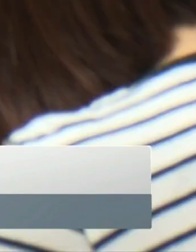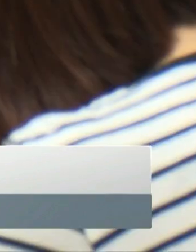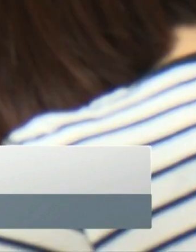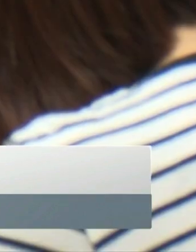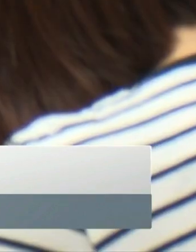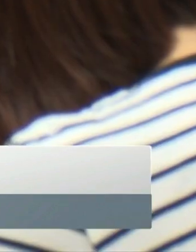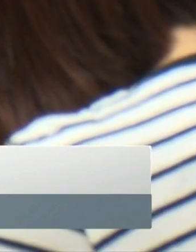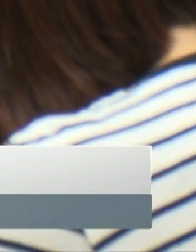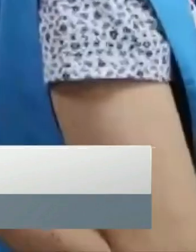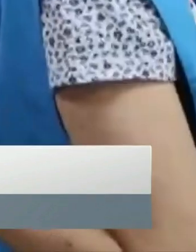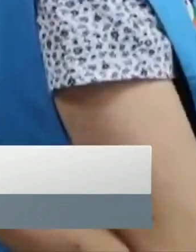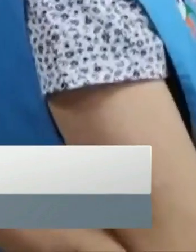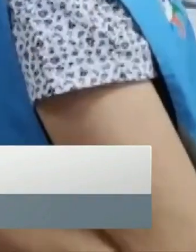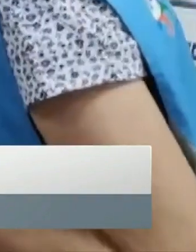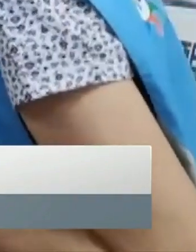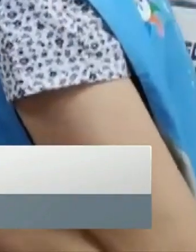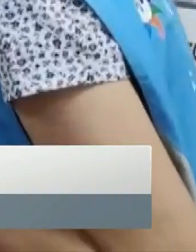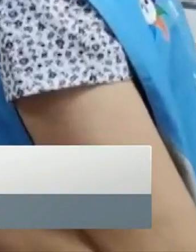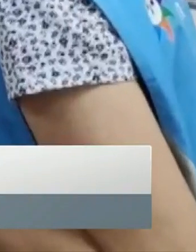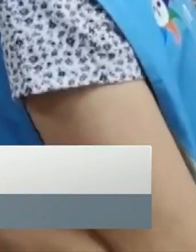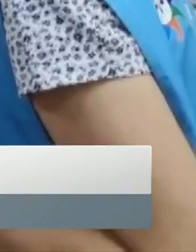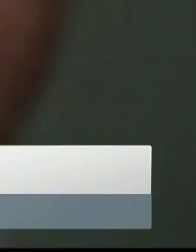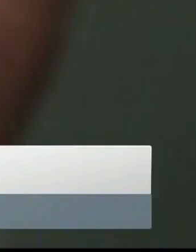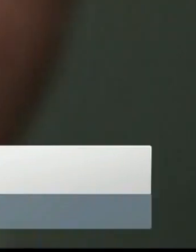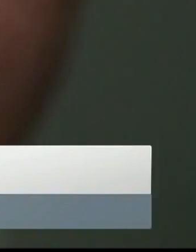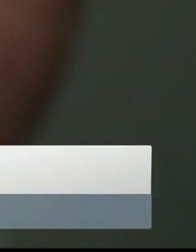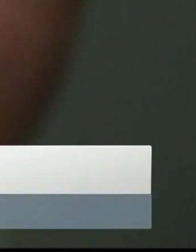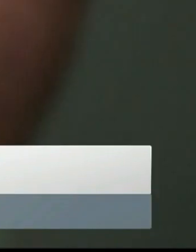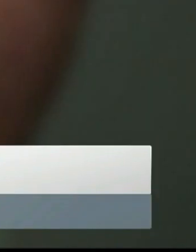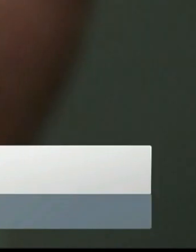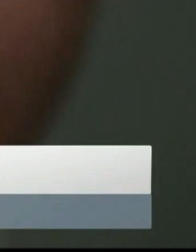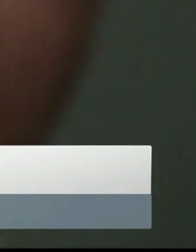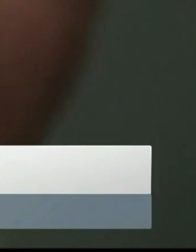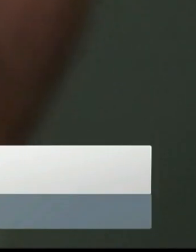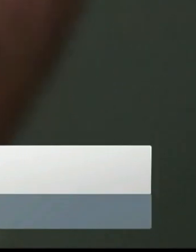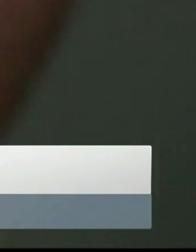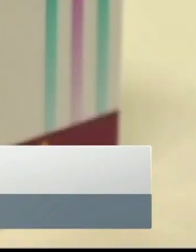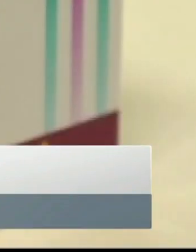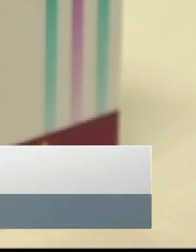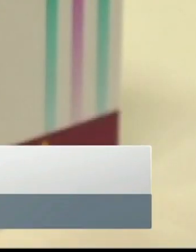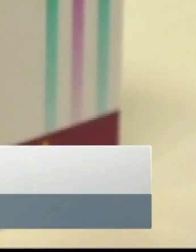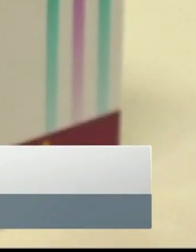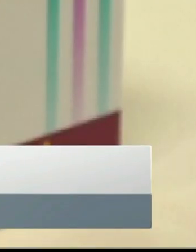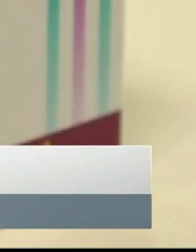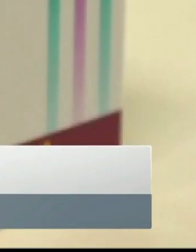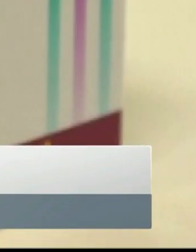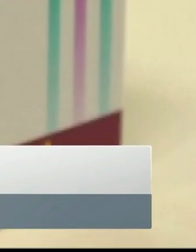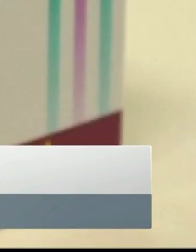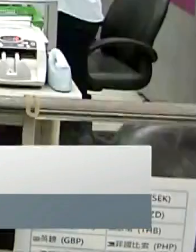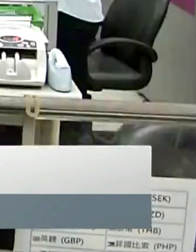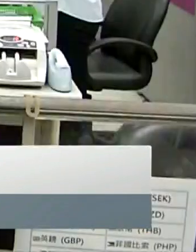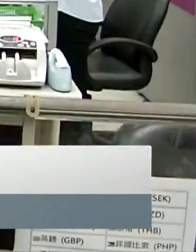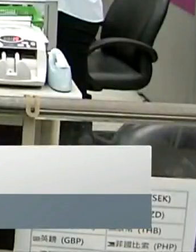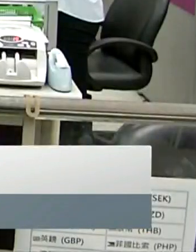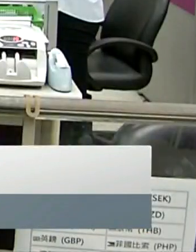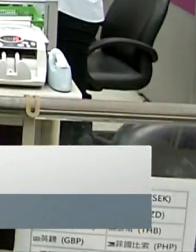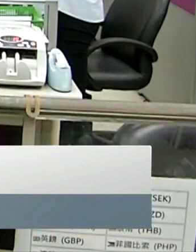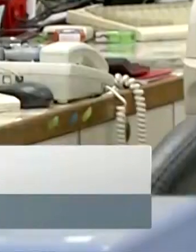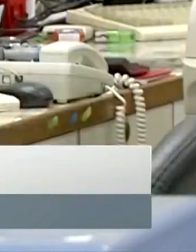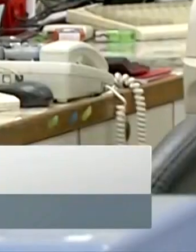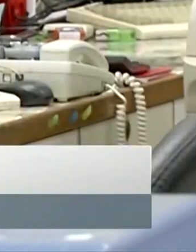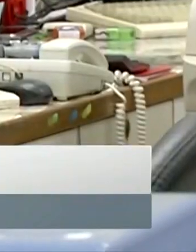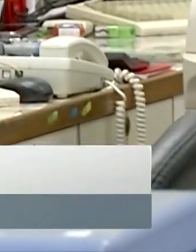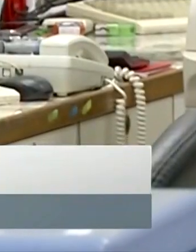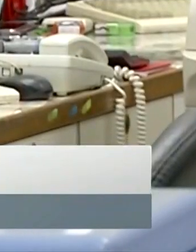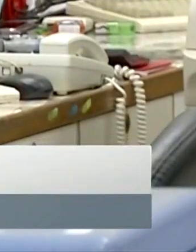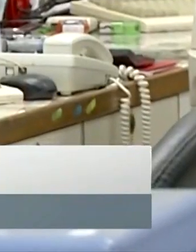告。一开始便有多位立委聚焦纾困 4.0 方案以及疫苗采购计划，质询劳动部及卫福部。而民进党立委陈莹